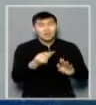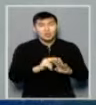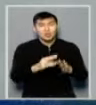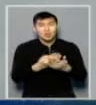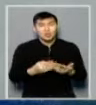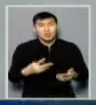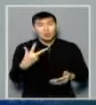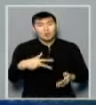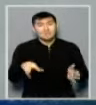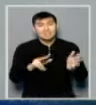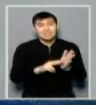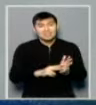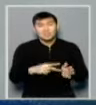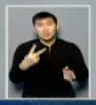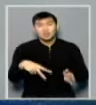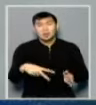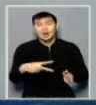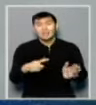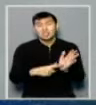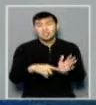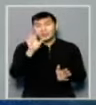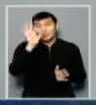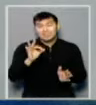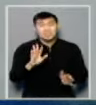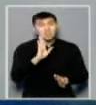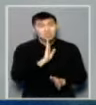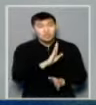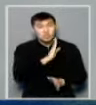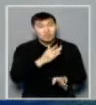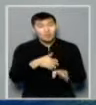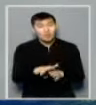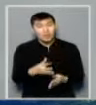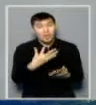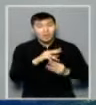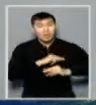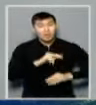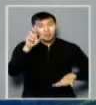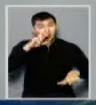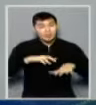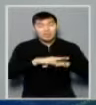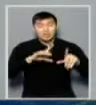депутаттарының 38%, яғни 27% әйелдер. Мемлекеттік қызметтегі